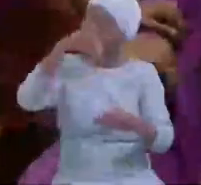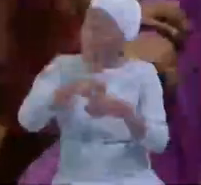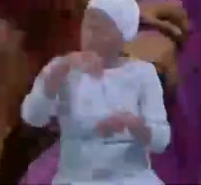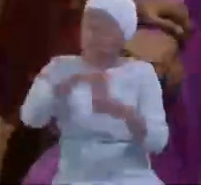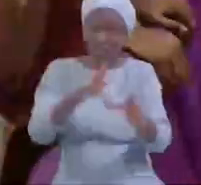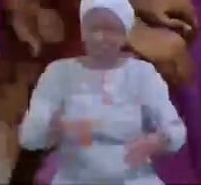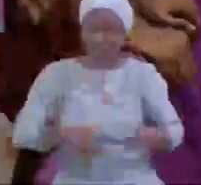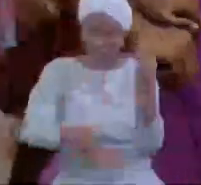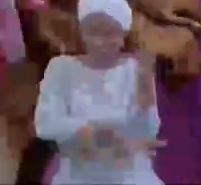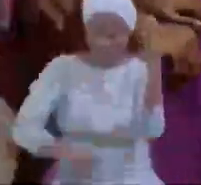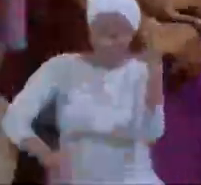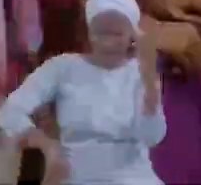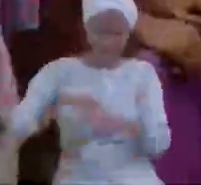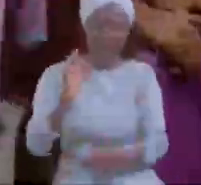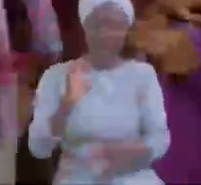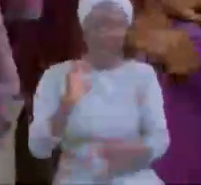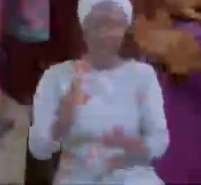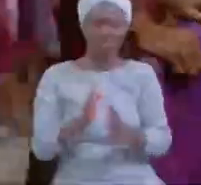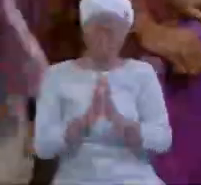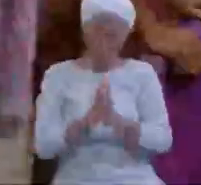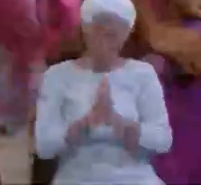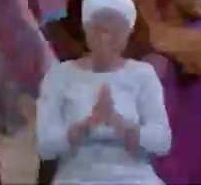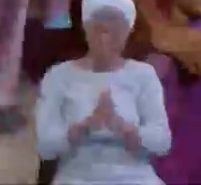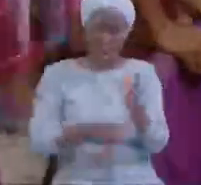cela. Déracinez-la.